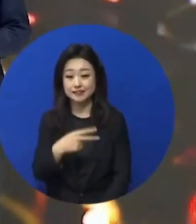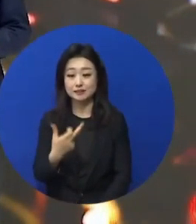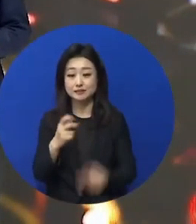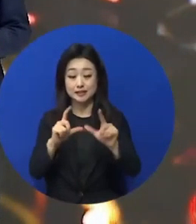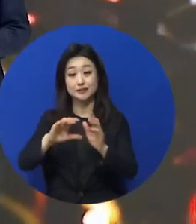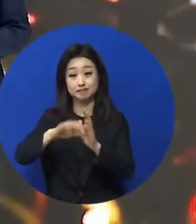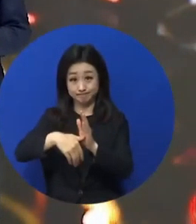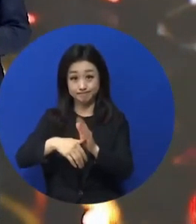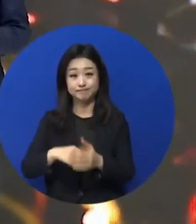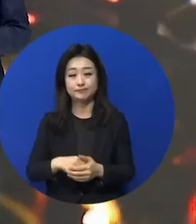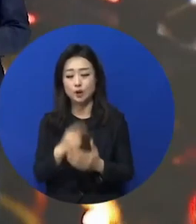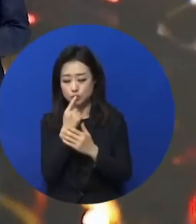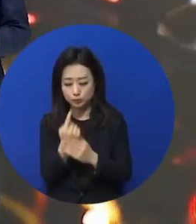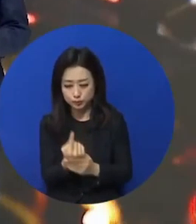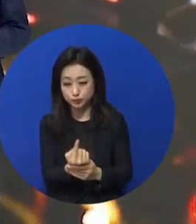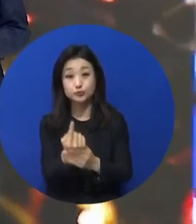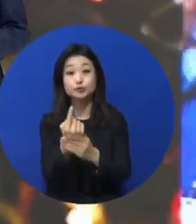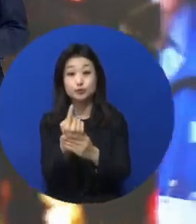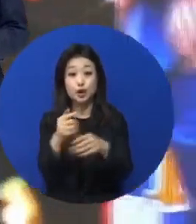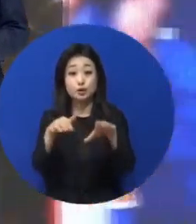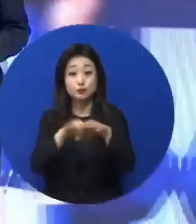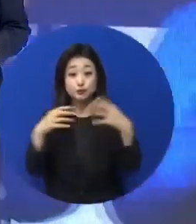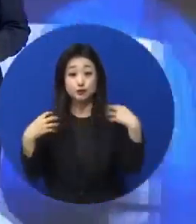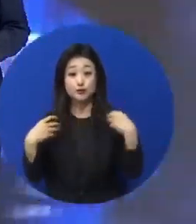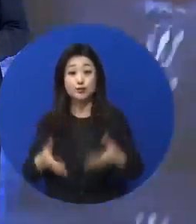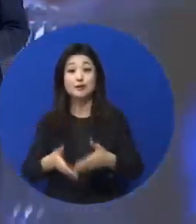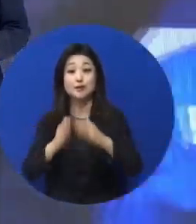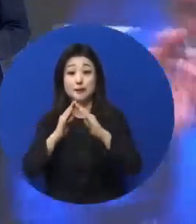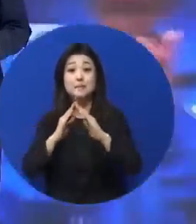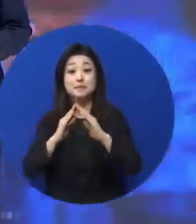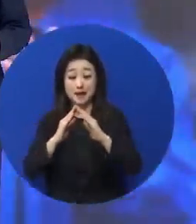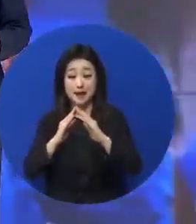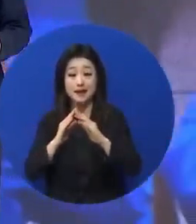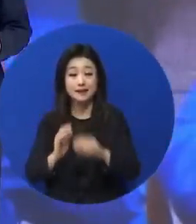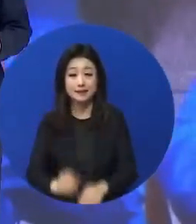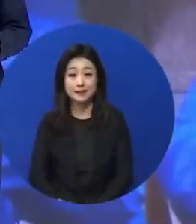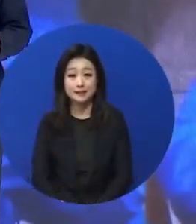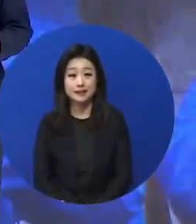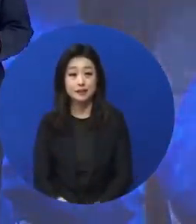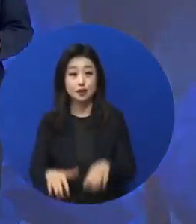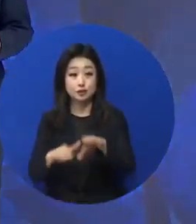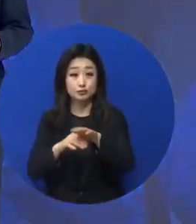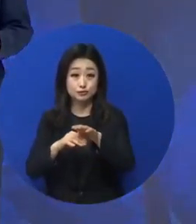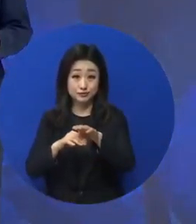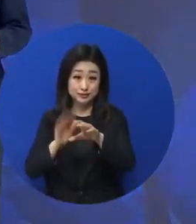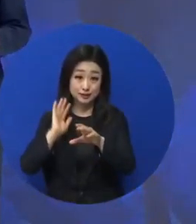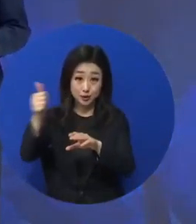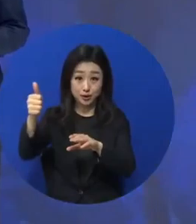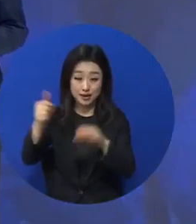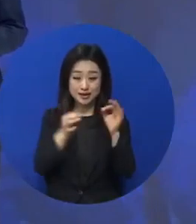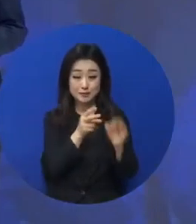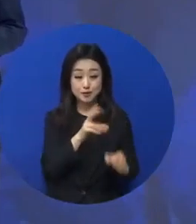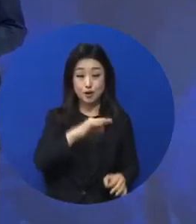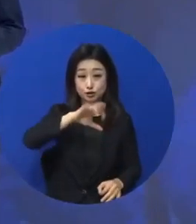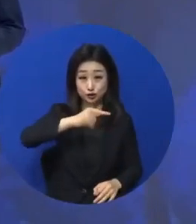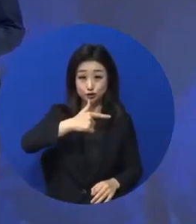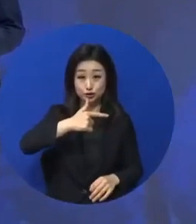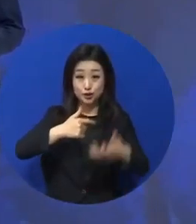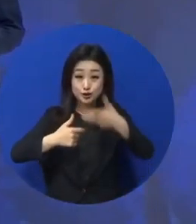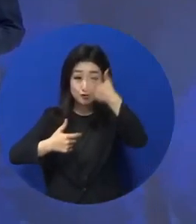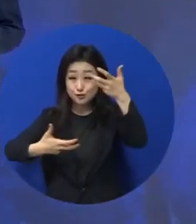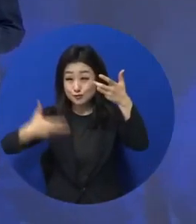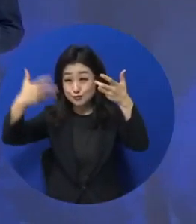2017년 촛불혁명으로 문재인 정부가 출범했습니다. 문재인과 김영춘의 꿈이 함께한